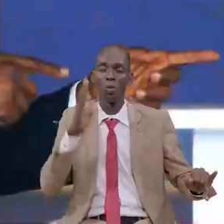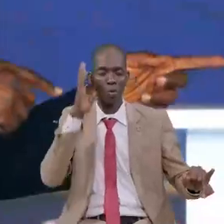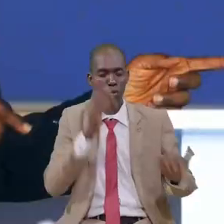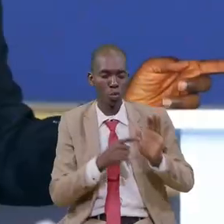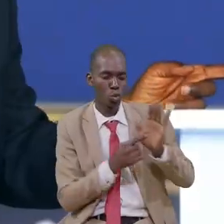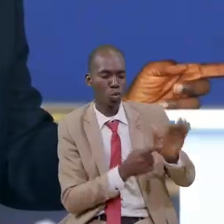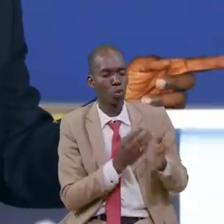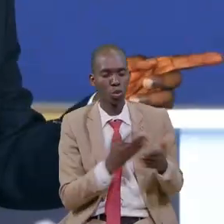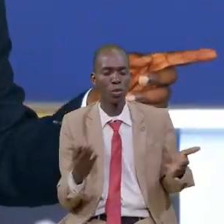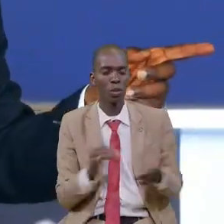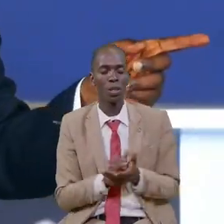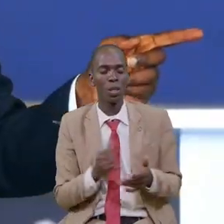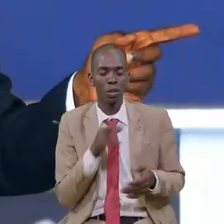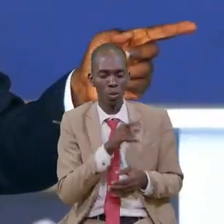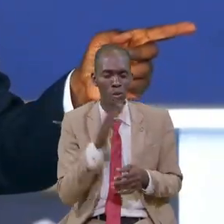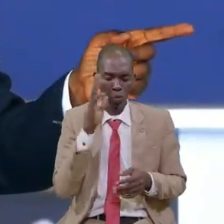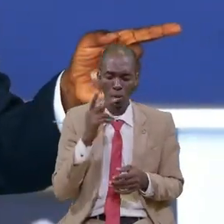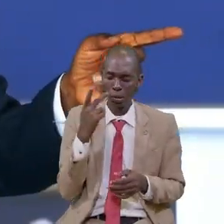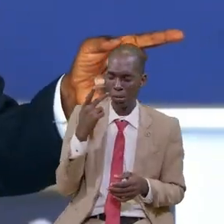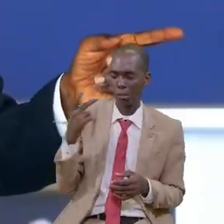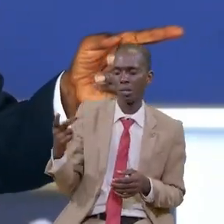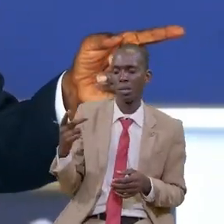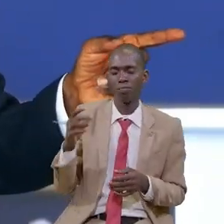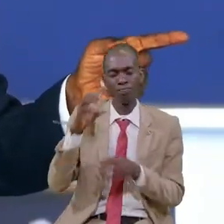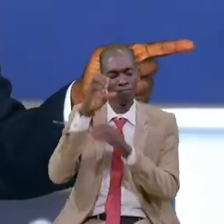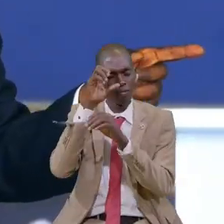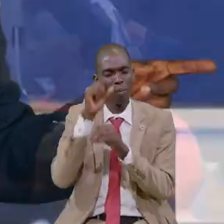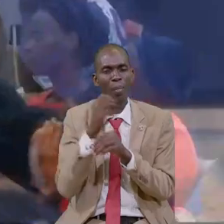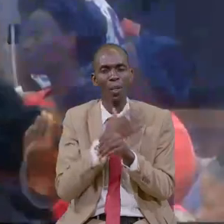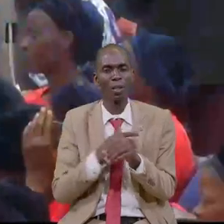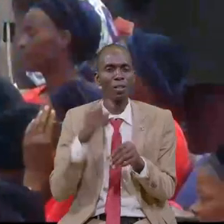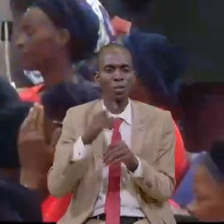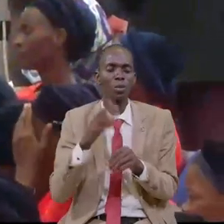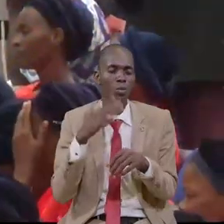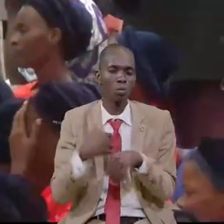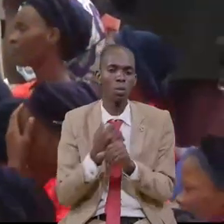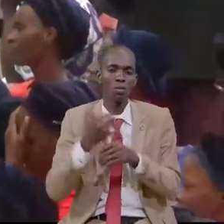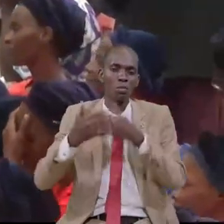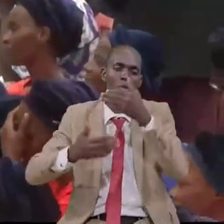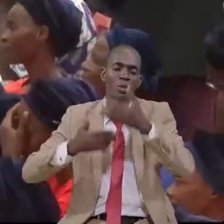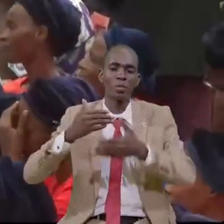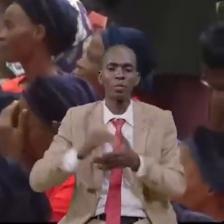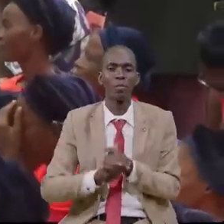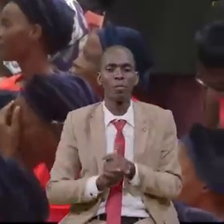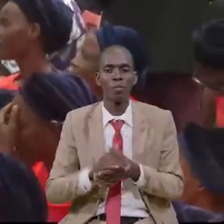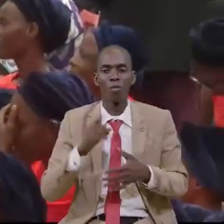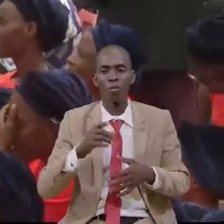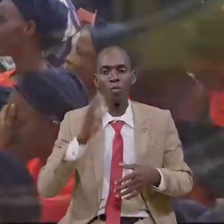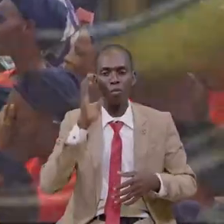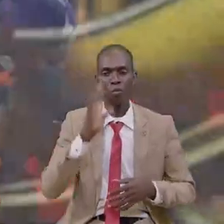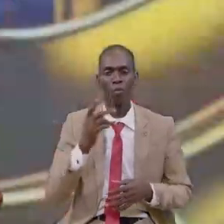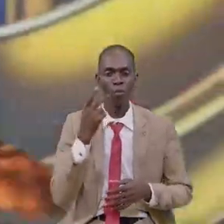verras que je vais progresser. Au lieu que tu ne sois, malgré que tu sois là, je